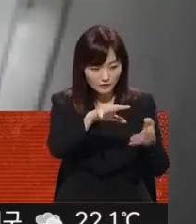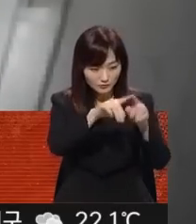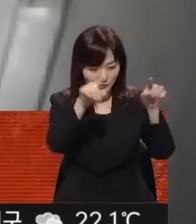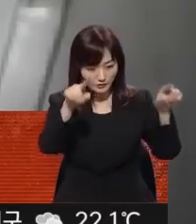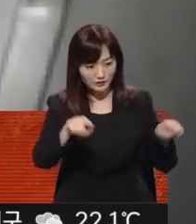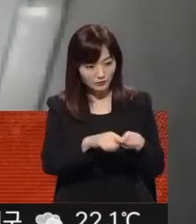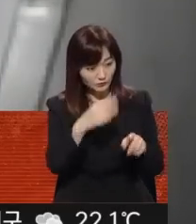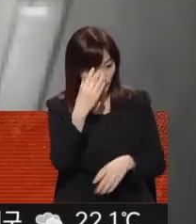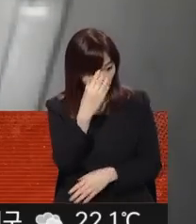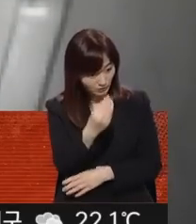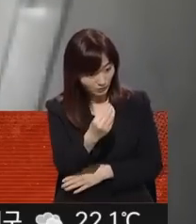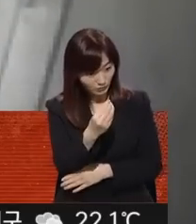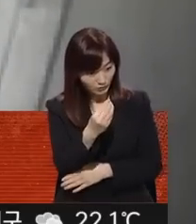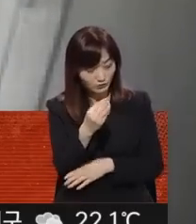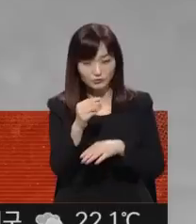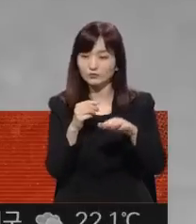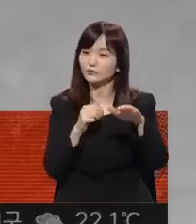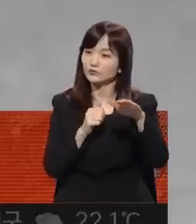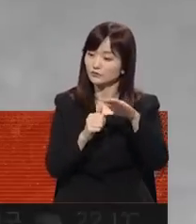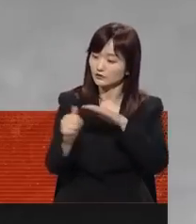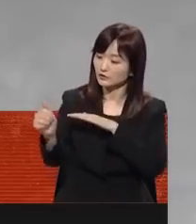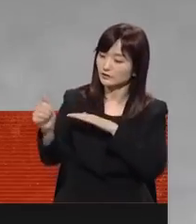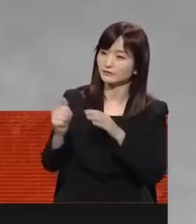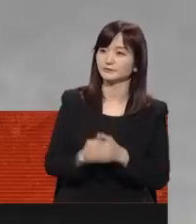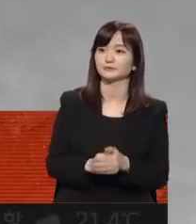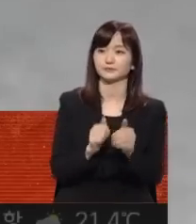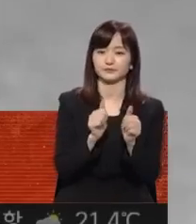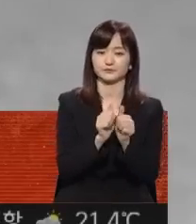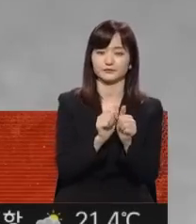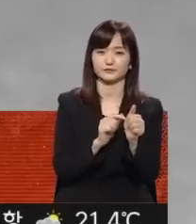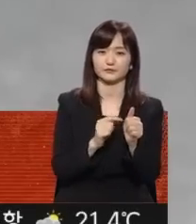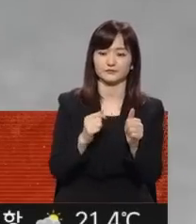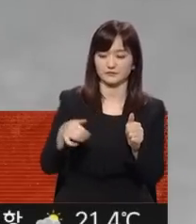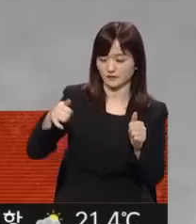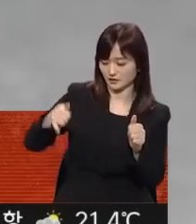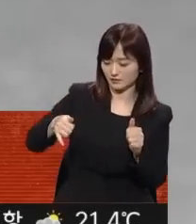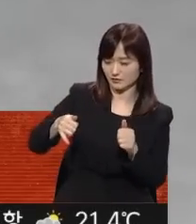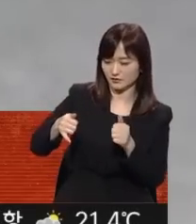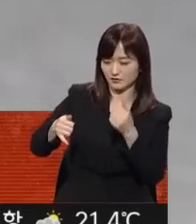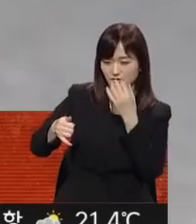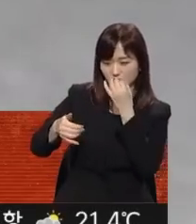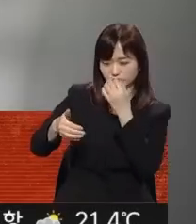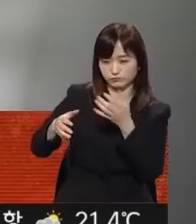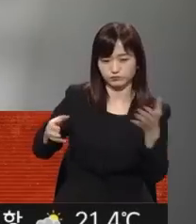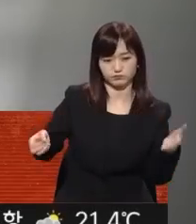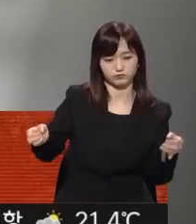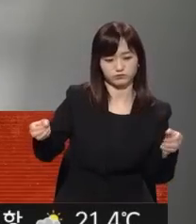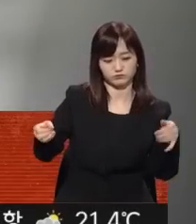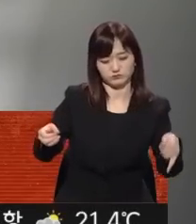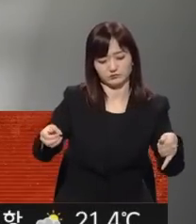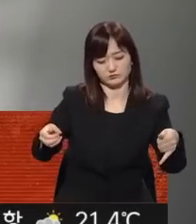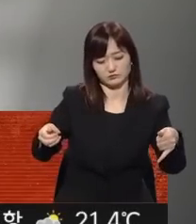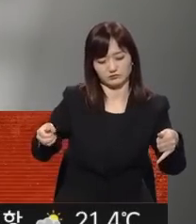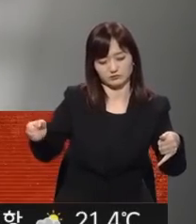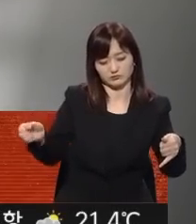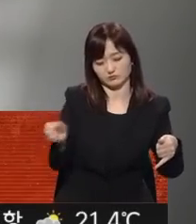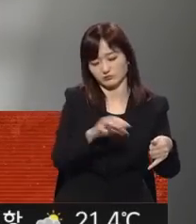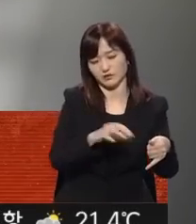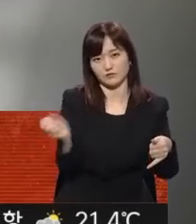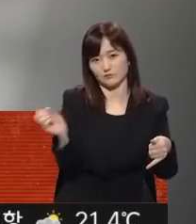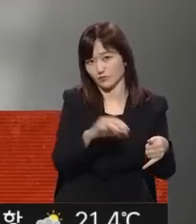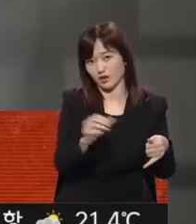밖으로 나갑니다 그런데 아까 이제 보셨듯이 남성이 가방에서 쓰레기를 꺼내더니 건물 있고 구석에 있는 쓰레받기에 쓰레기를